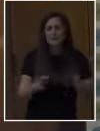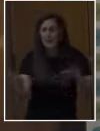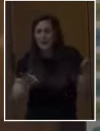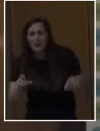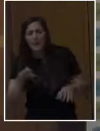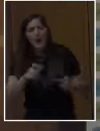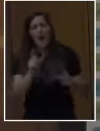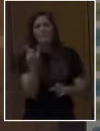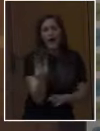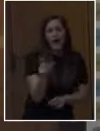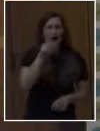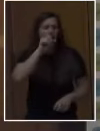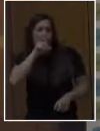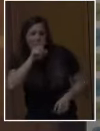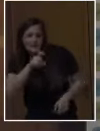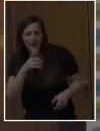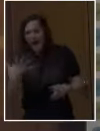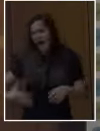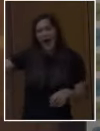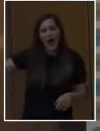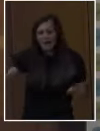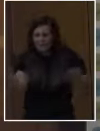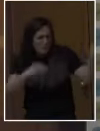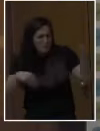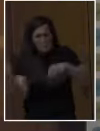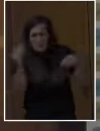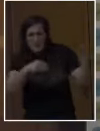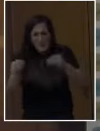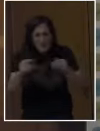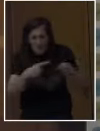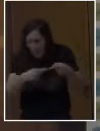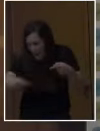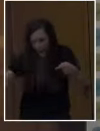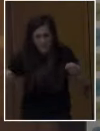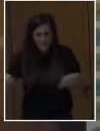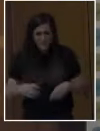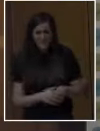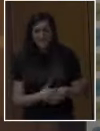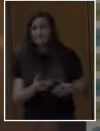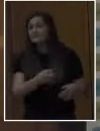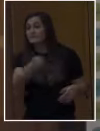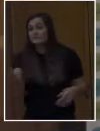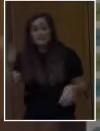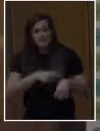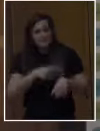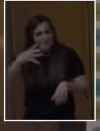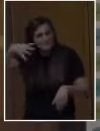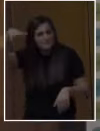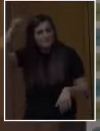αλεπούδες. Οπότε καταλαβαίνω ότι έχουμε κοντά μας ανθρώπους που έχουν το ίδιο πνεύμα.